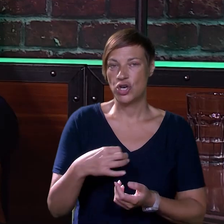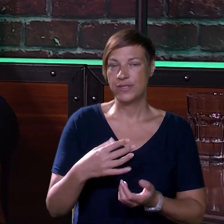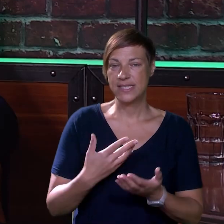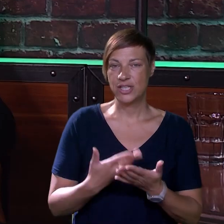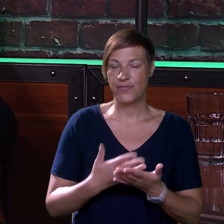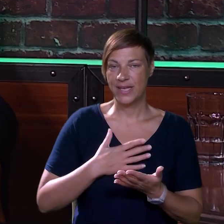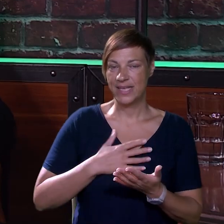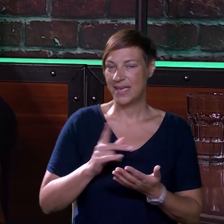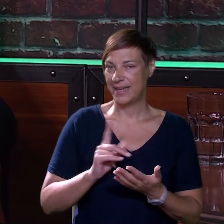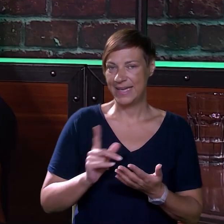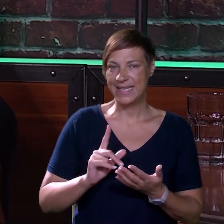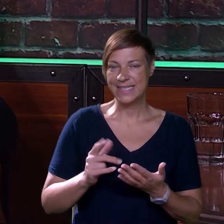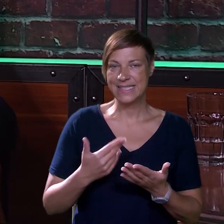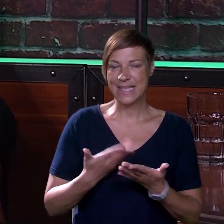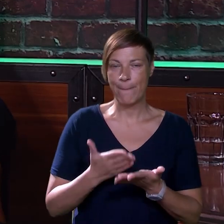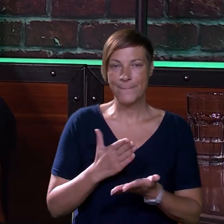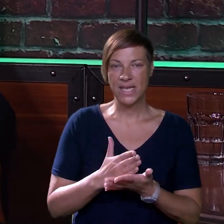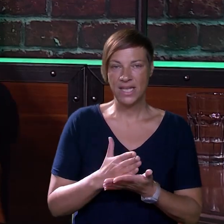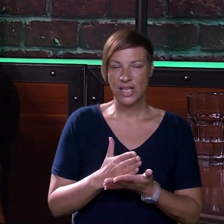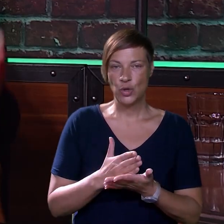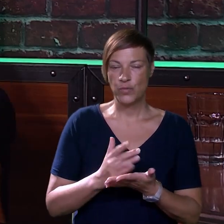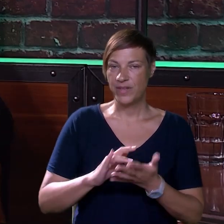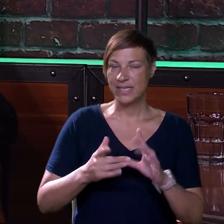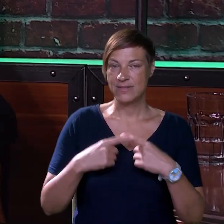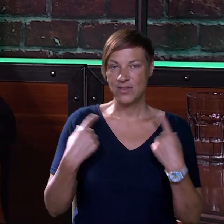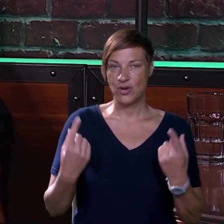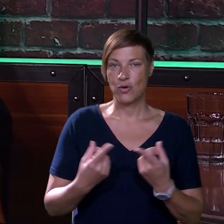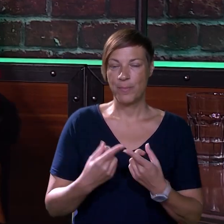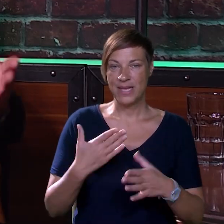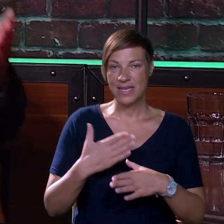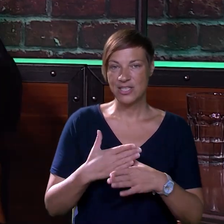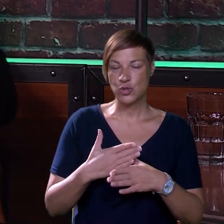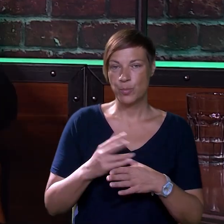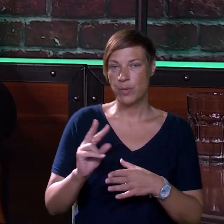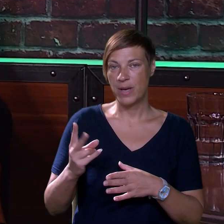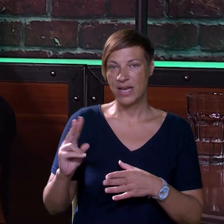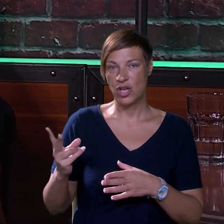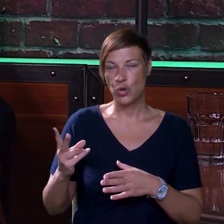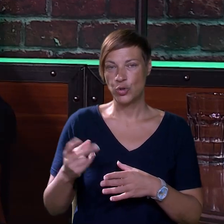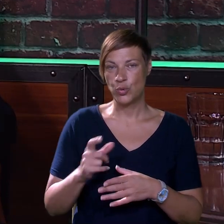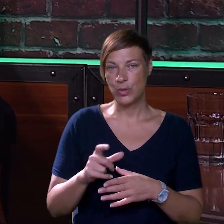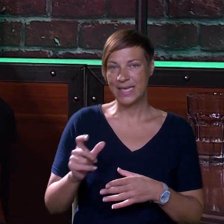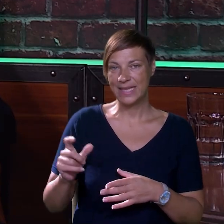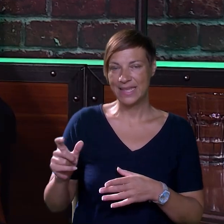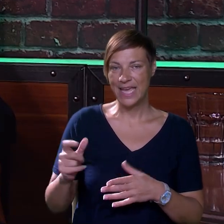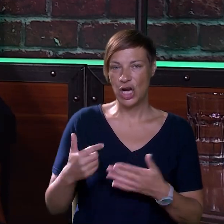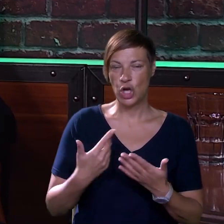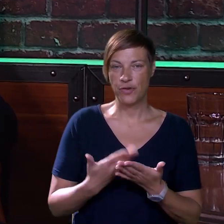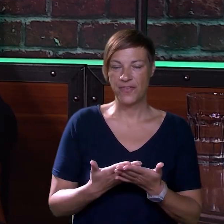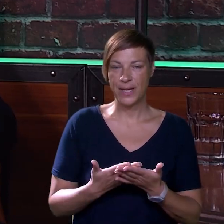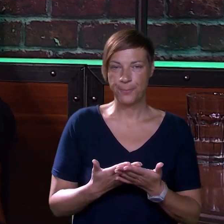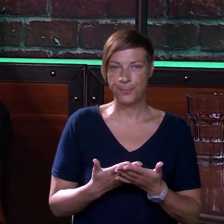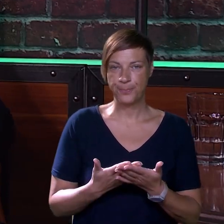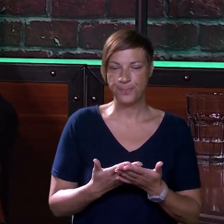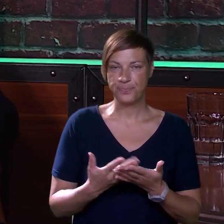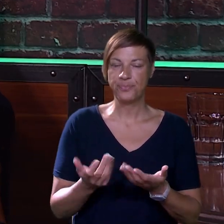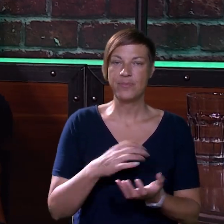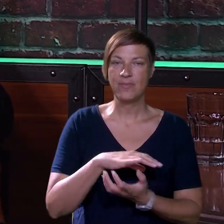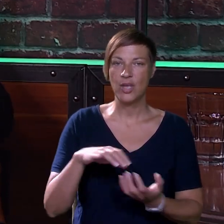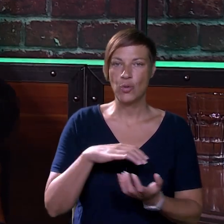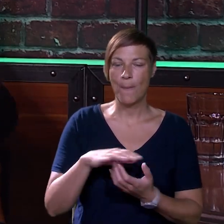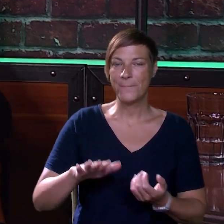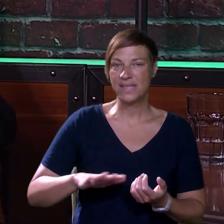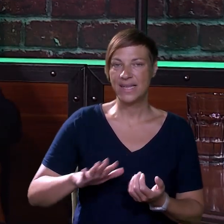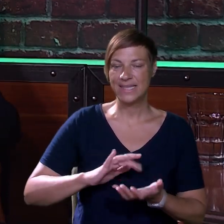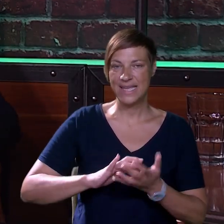I onda ja nisam uvijek, svi oko mene su pomagali oko ovih drugih dijelova i u obitelji,